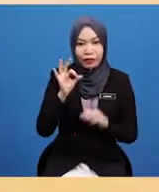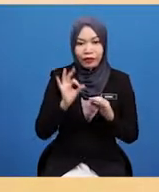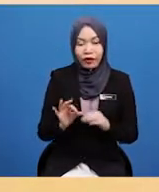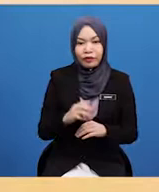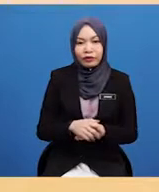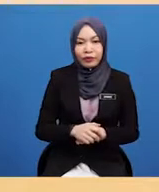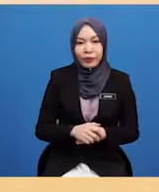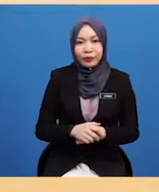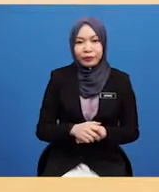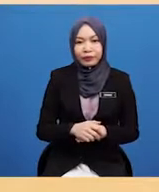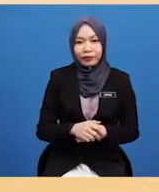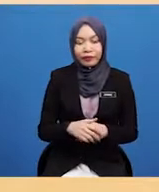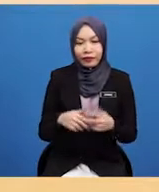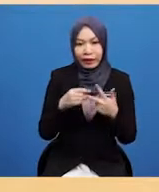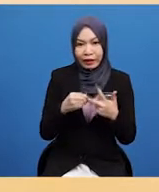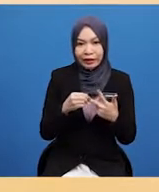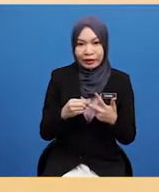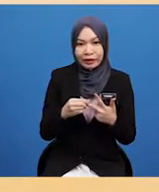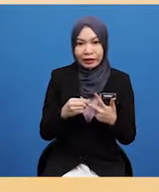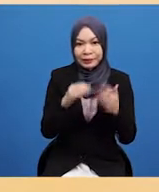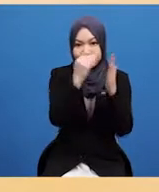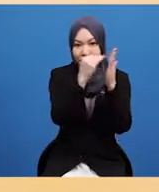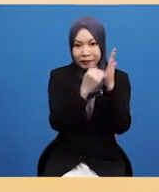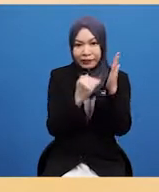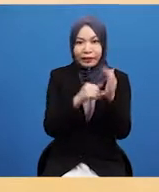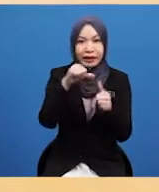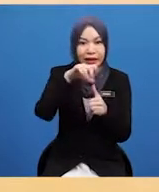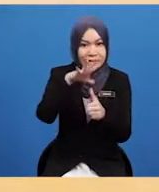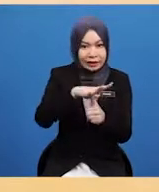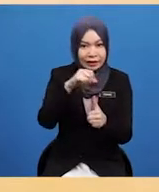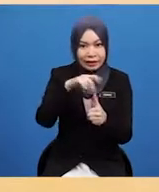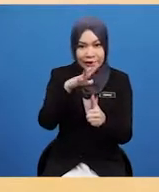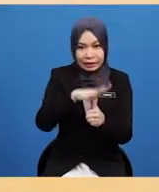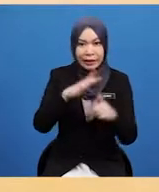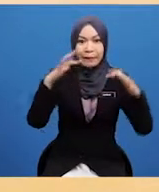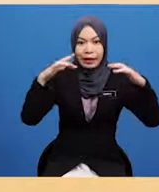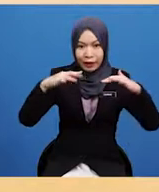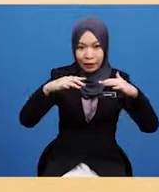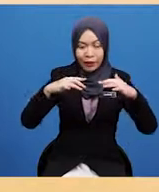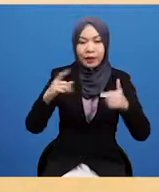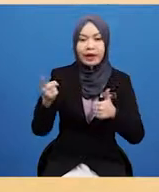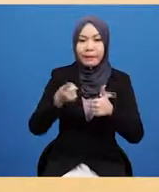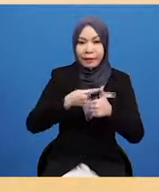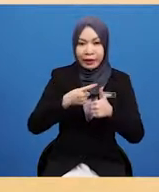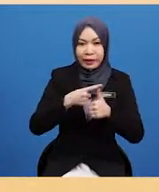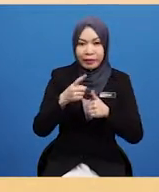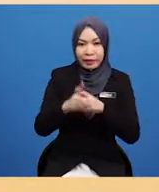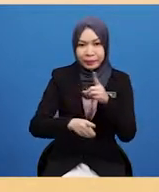Dan yang ketiga, menyenaraikan kesan-kesan Perang Dunia Pertama.